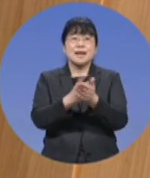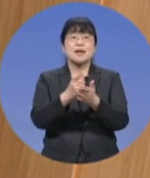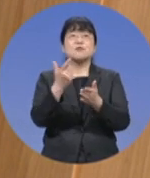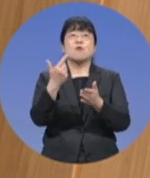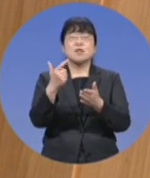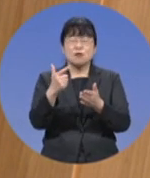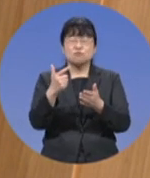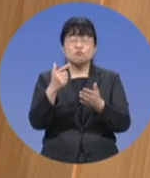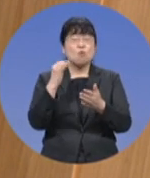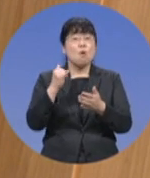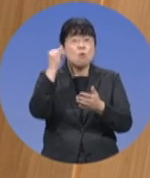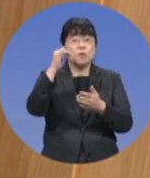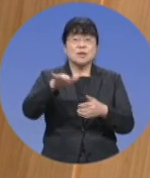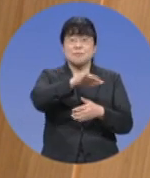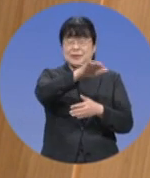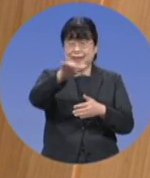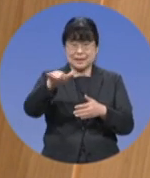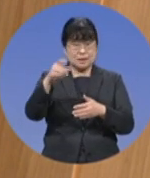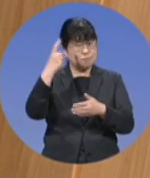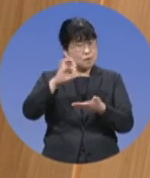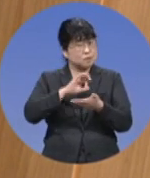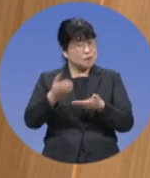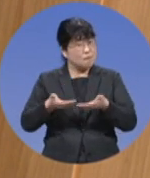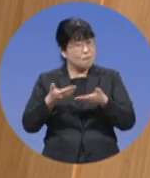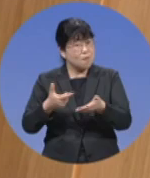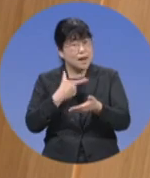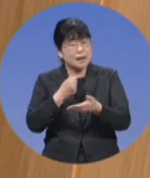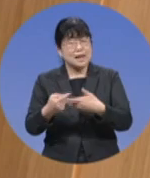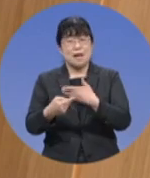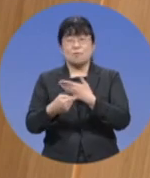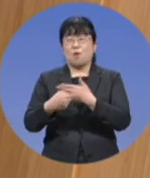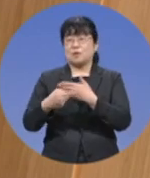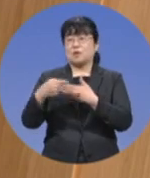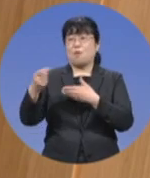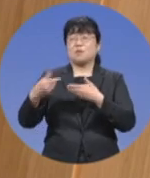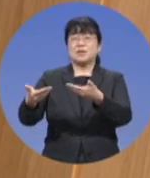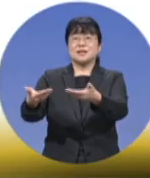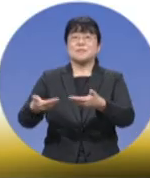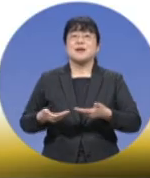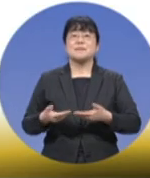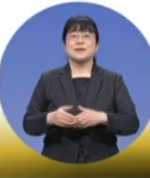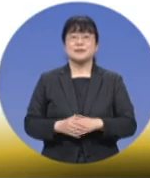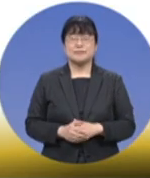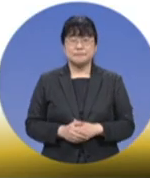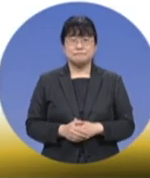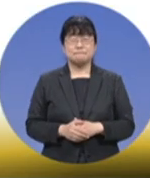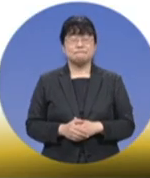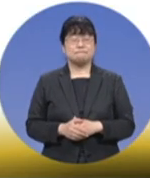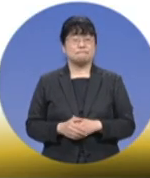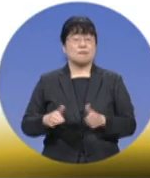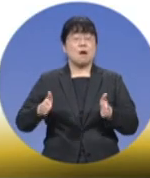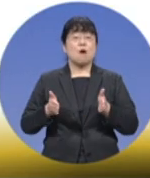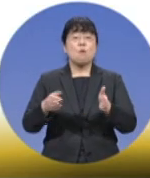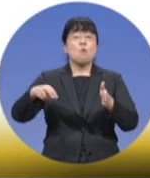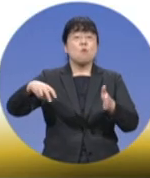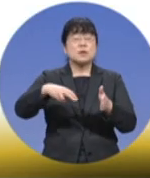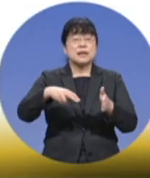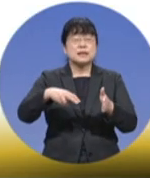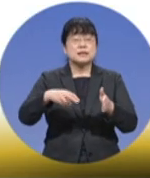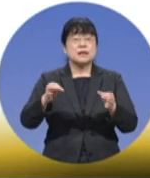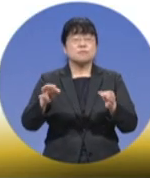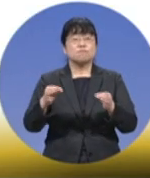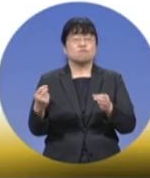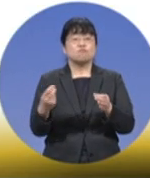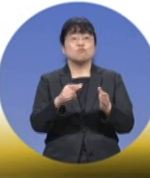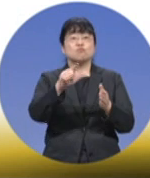く、保護者の皆さんにも気を配っていただきたいポイントを教えていただきました。横断歩道などで道路に出る